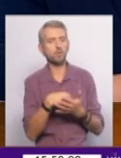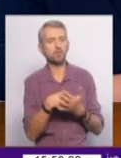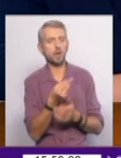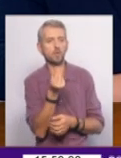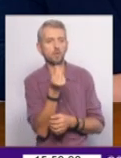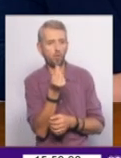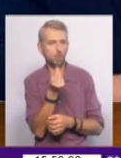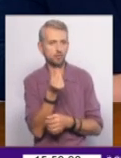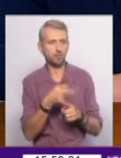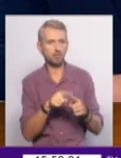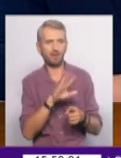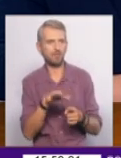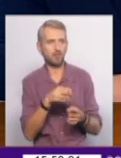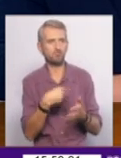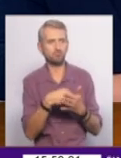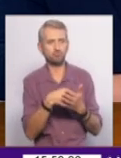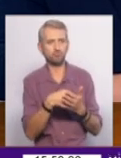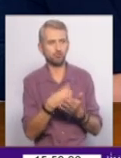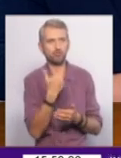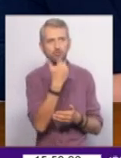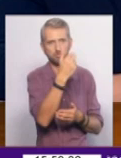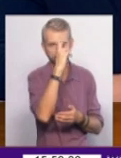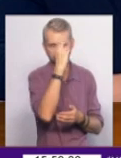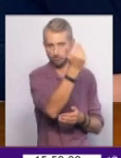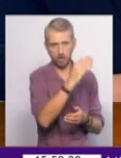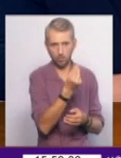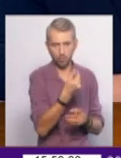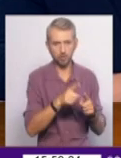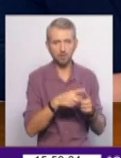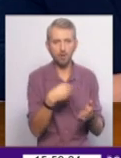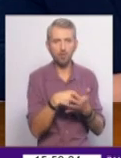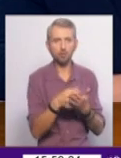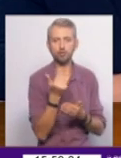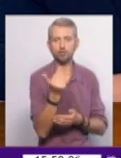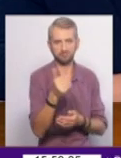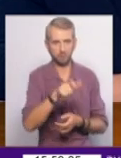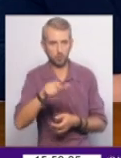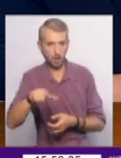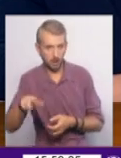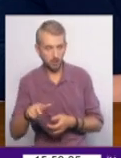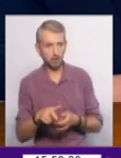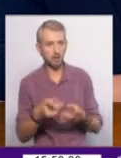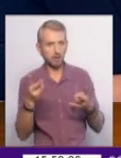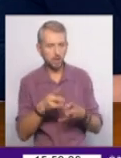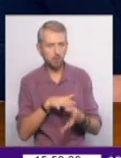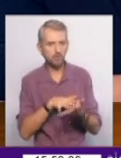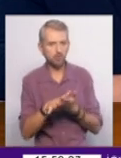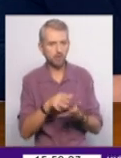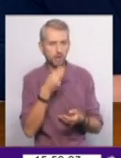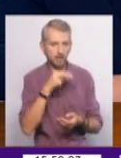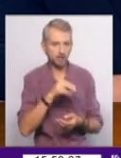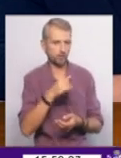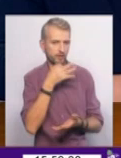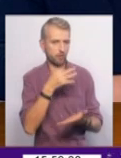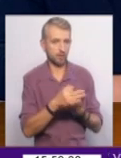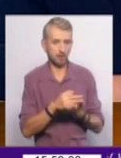кошти – це не бюджетні кошти, це кошти киян, і їх треба витрачати ефективно і відповідально. Так, абсолютно вірно. Ну,